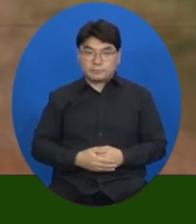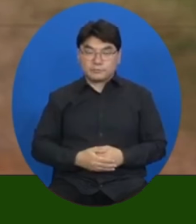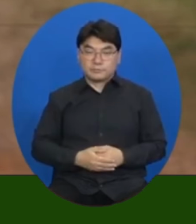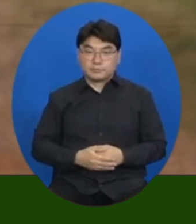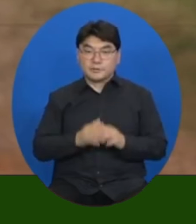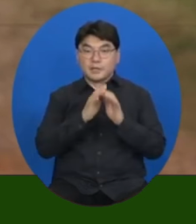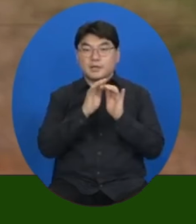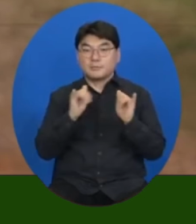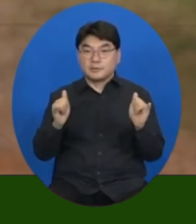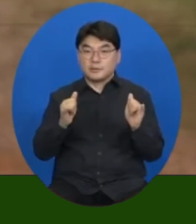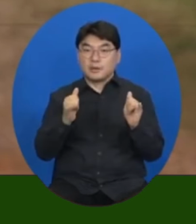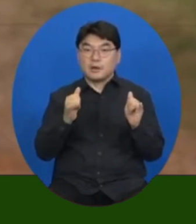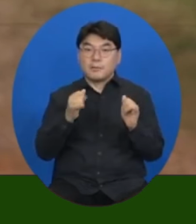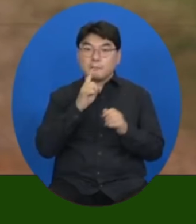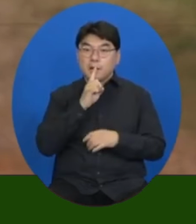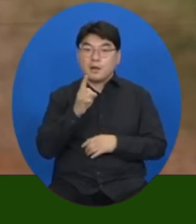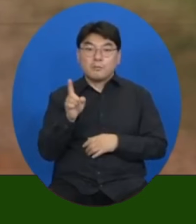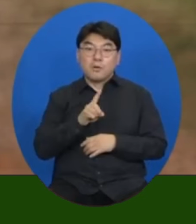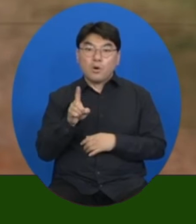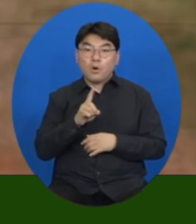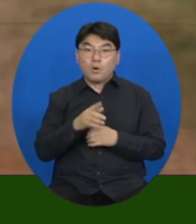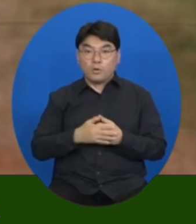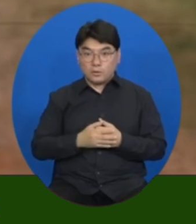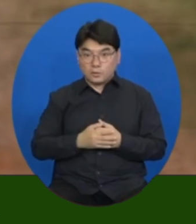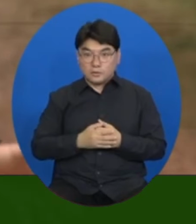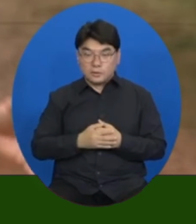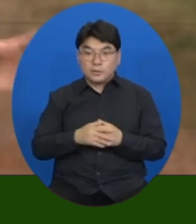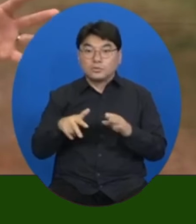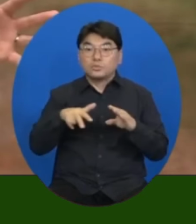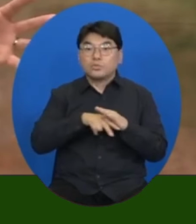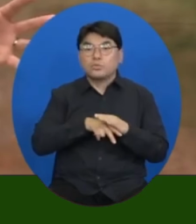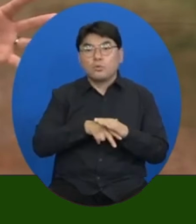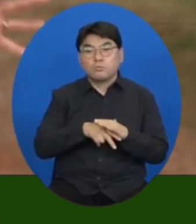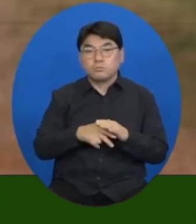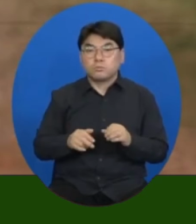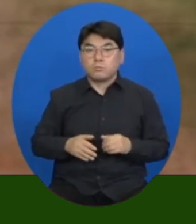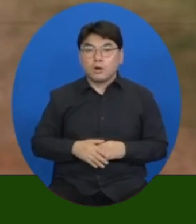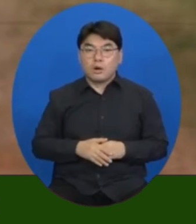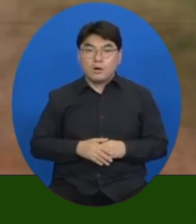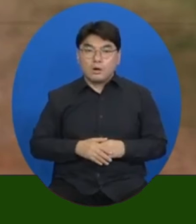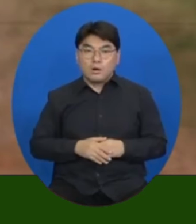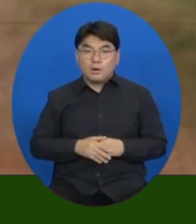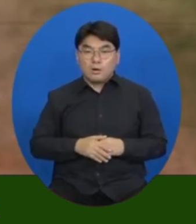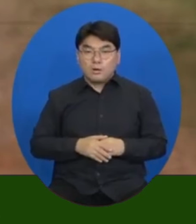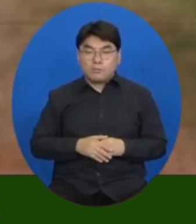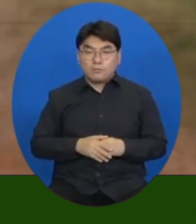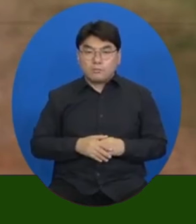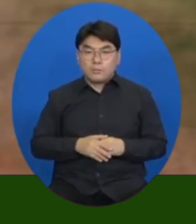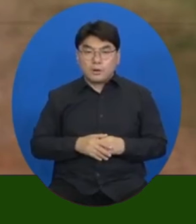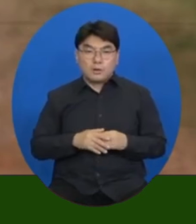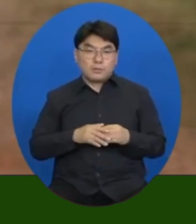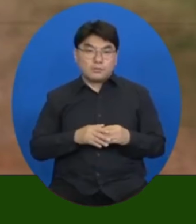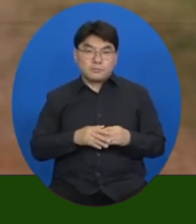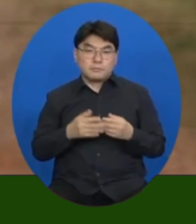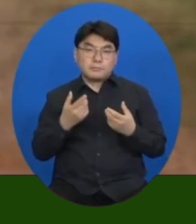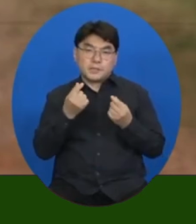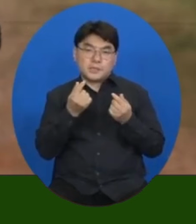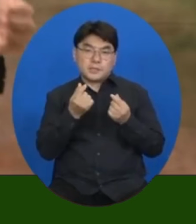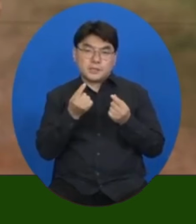얘기하는 것은 아까 말씀드린 대로 아유 종교가 다 다 사실은 좀 달라 보여도 결국엔 만난다는